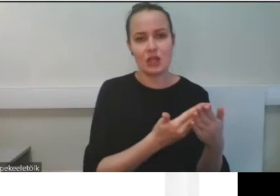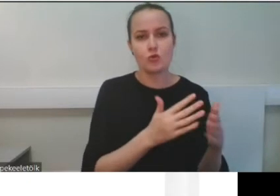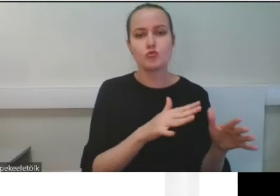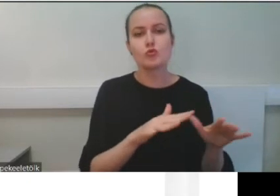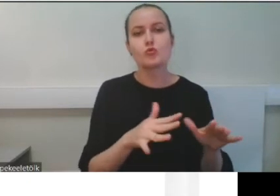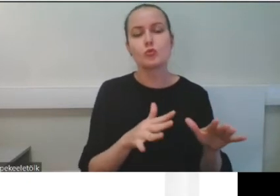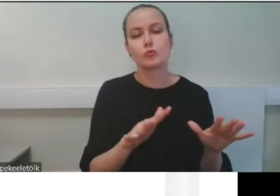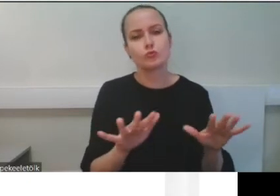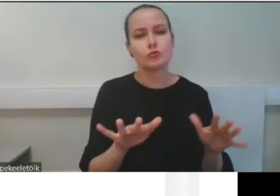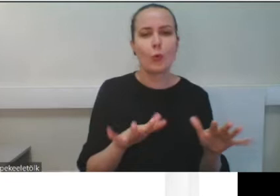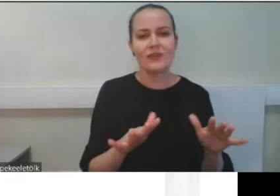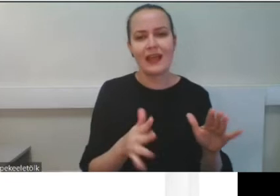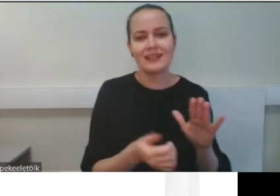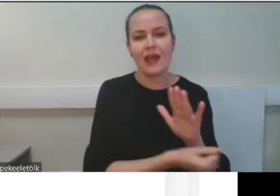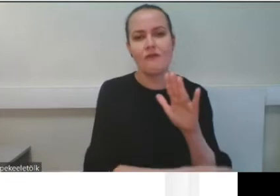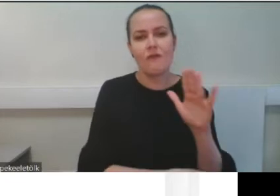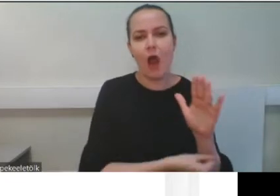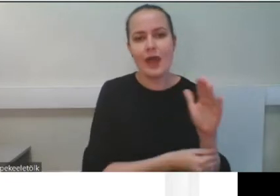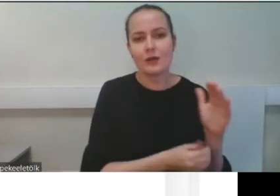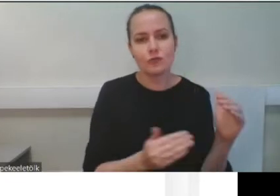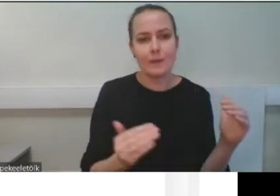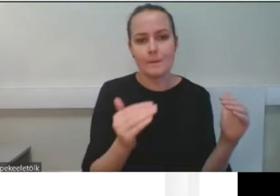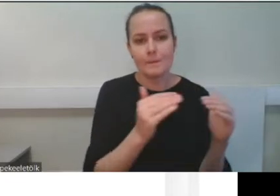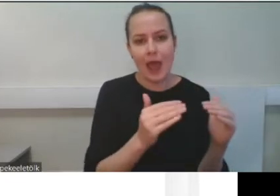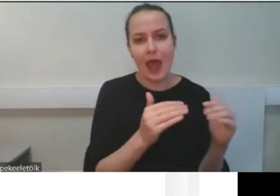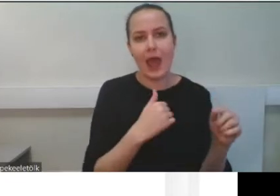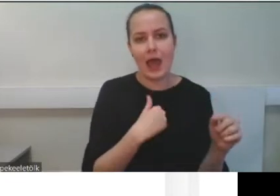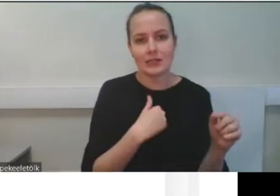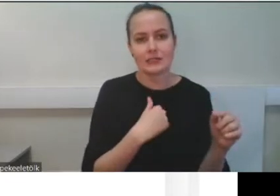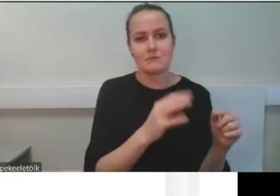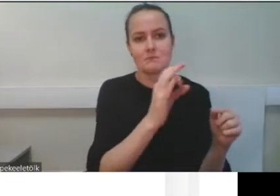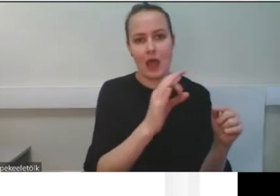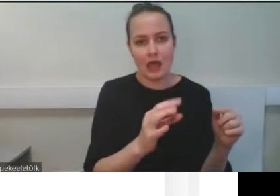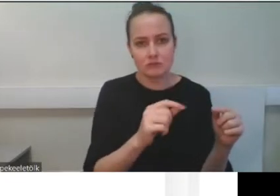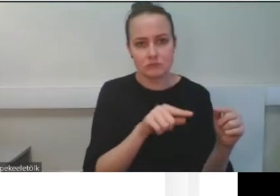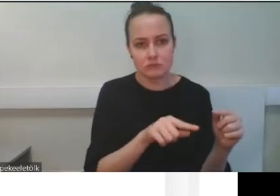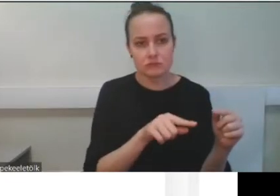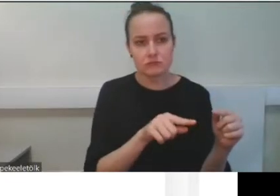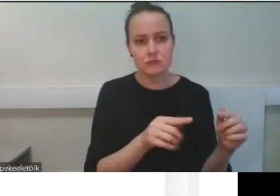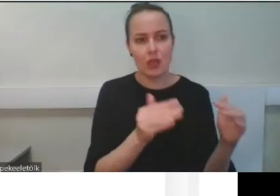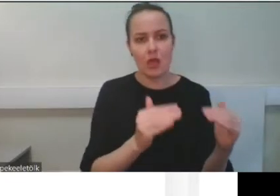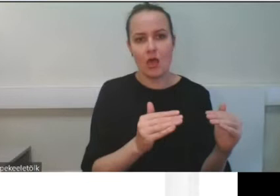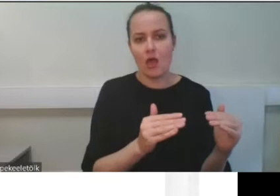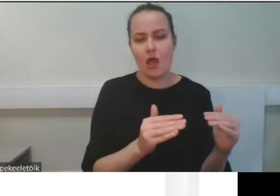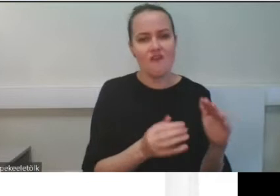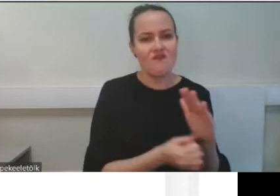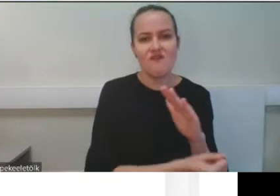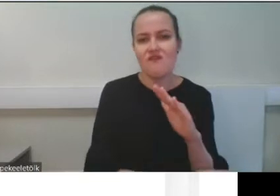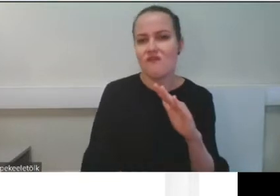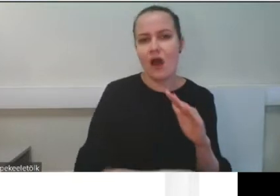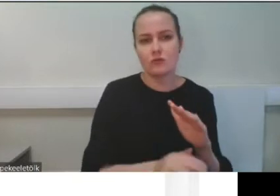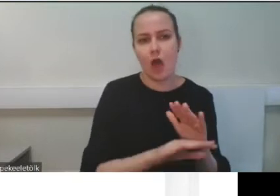Majanduslik toimetulek on võib-olla kõige nii-öelda rikkalikum